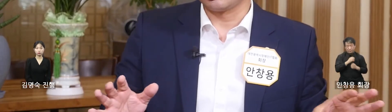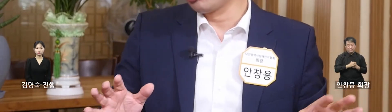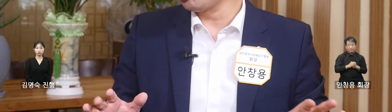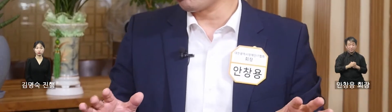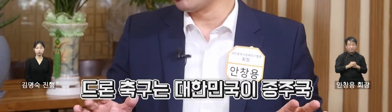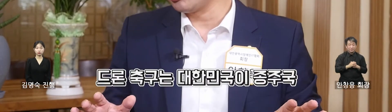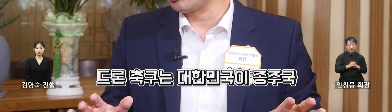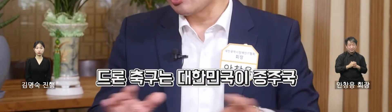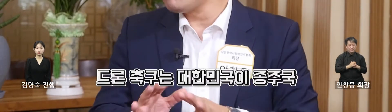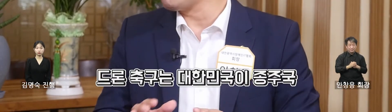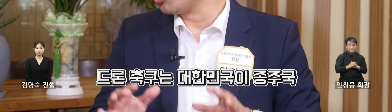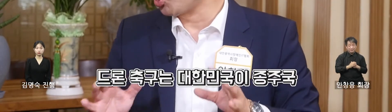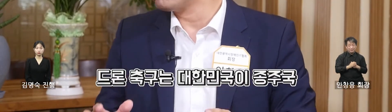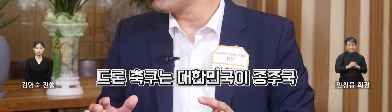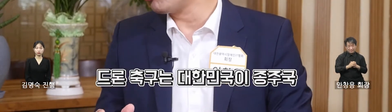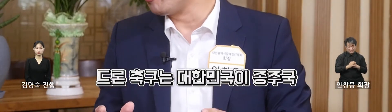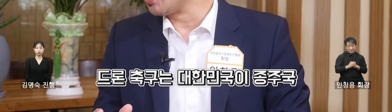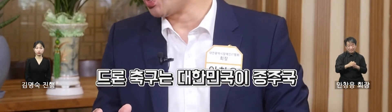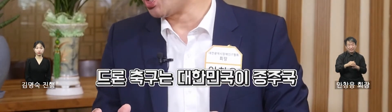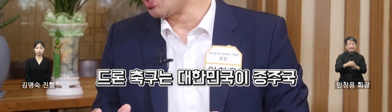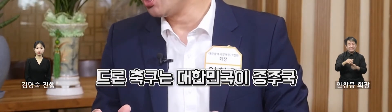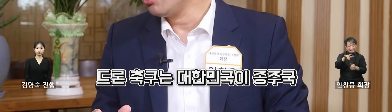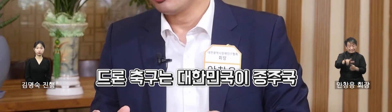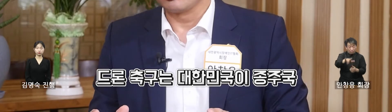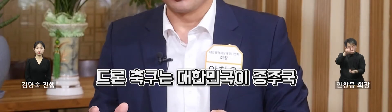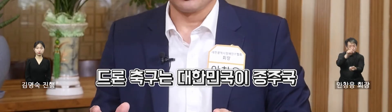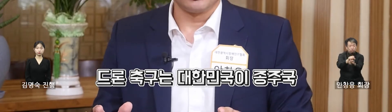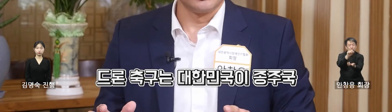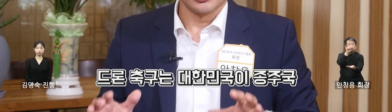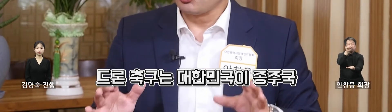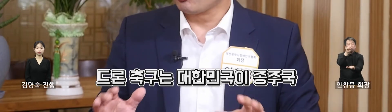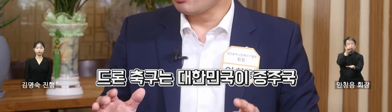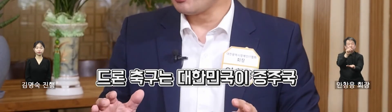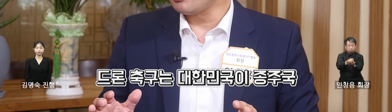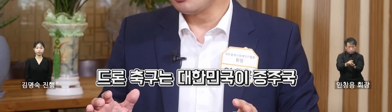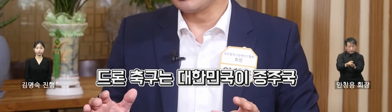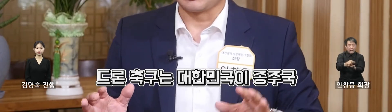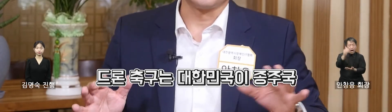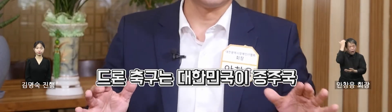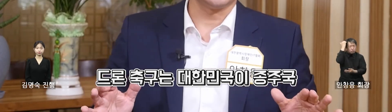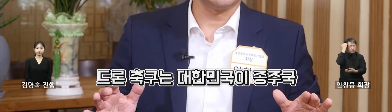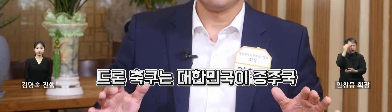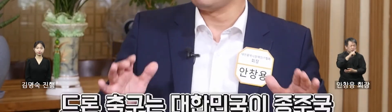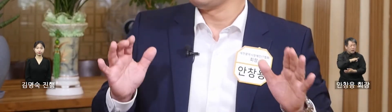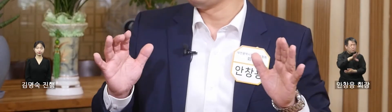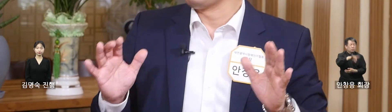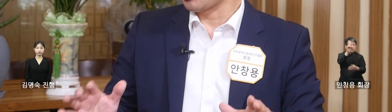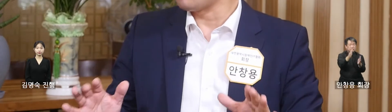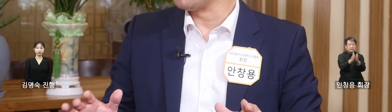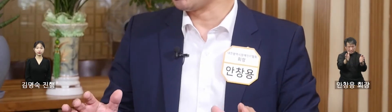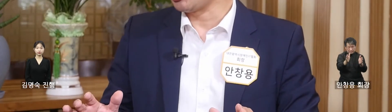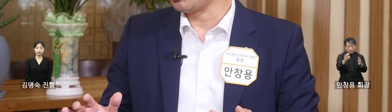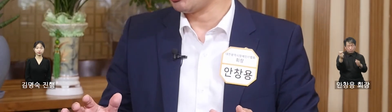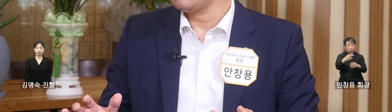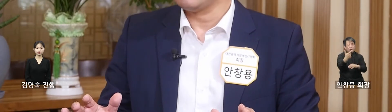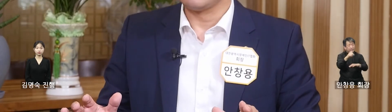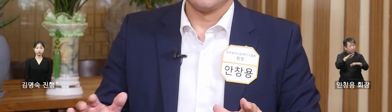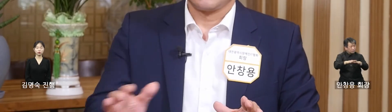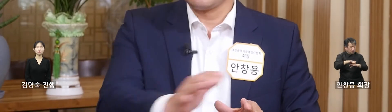아니 그 드론 축구는 대한민국이 종주국입니다. 그리고 드론하면 대전이